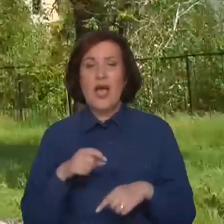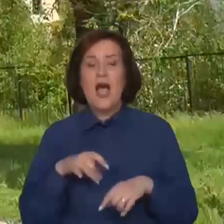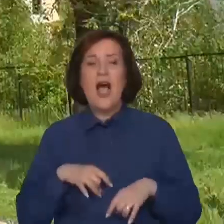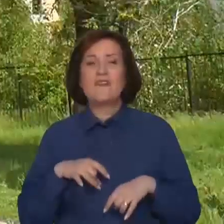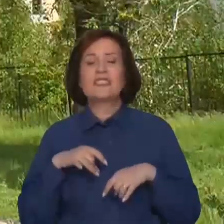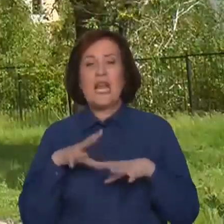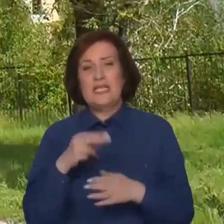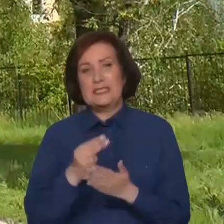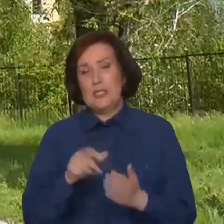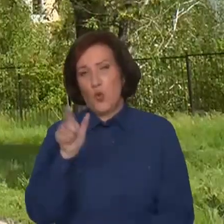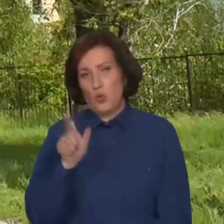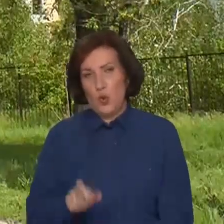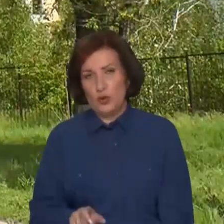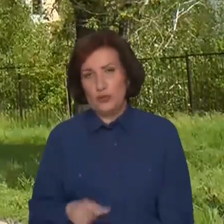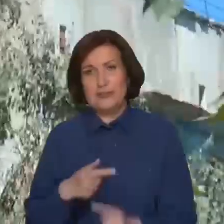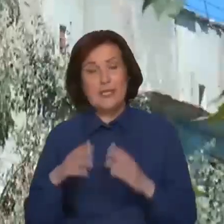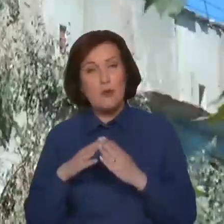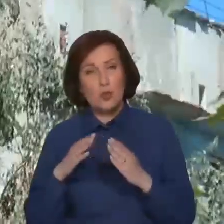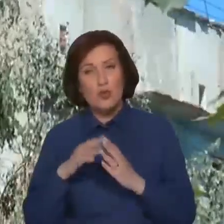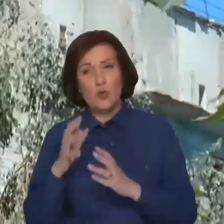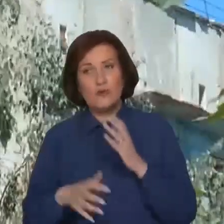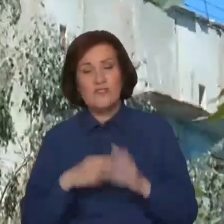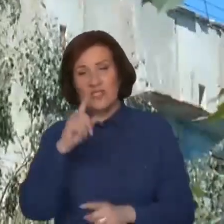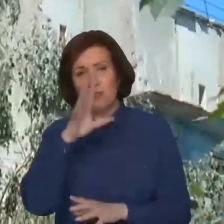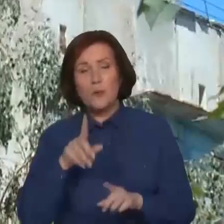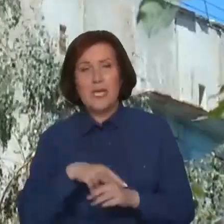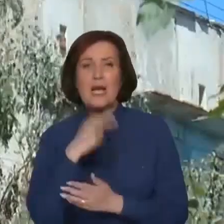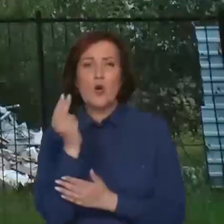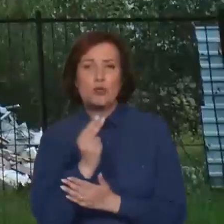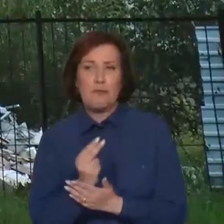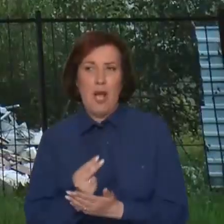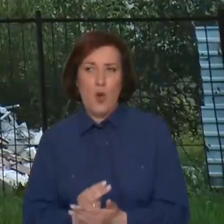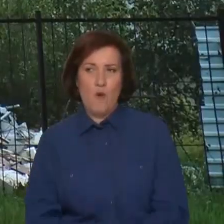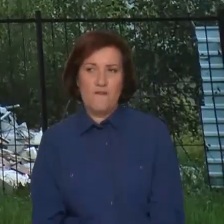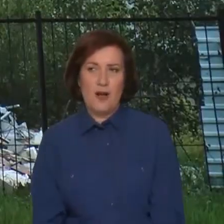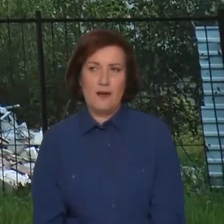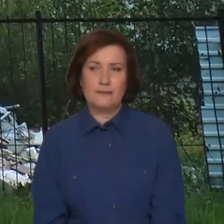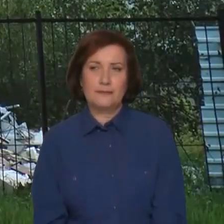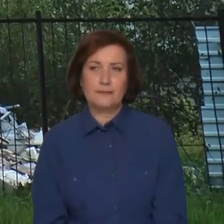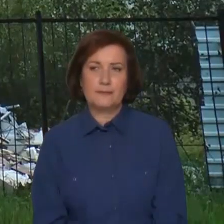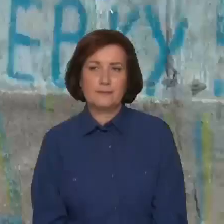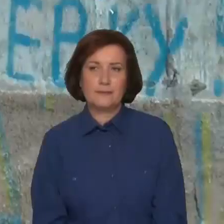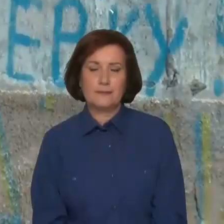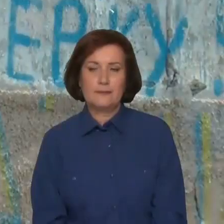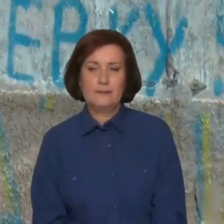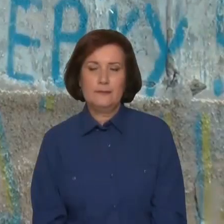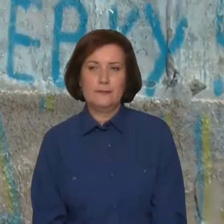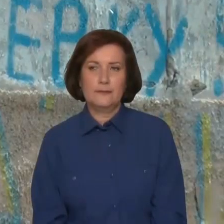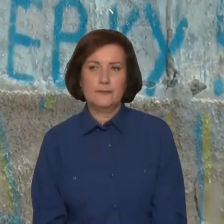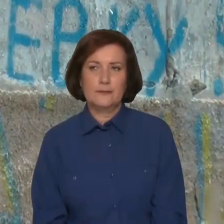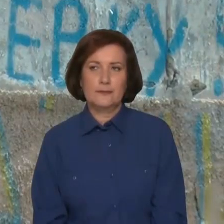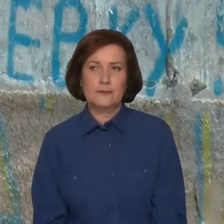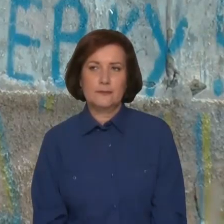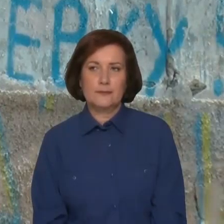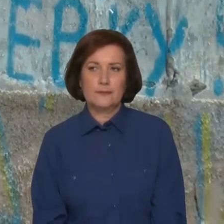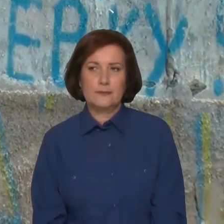австралійський художник Віно Ван Гелтен. Цей будинок у світі відомий як розмальовка. Анастасія Галасюк, Михайло Мураль. Новини на